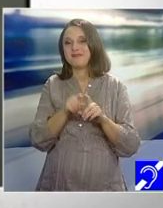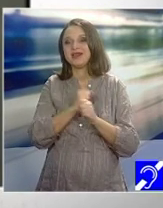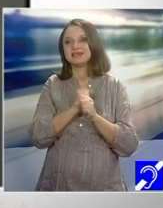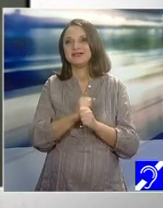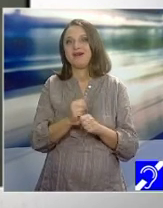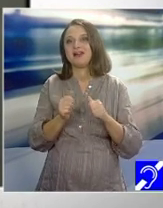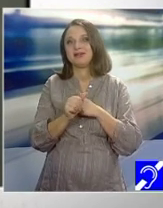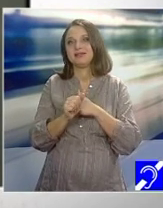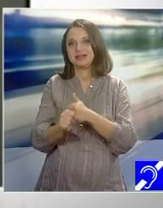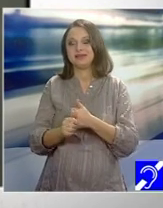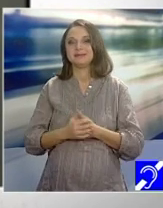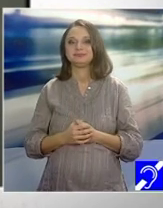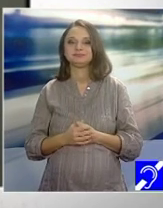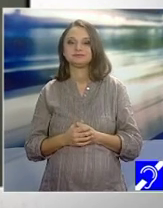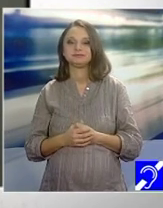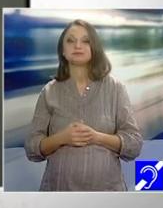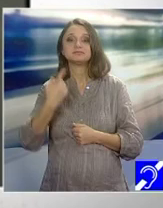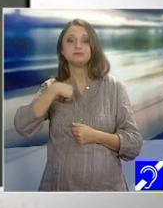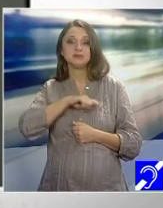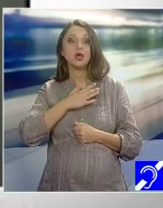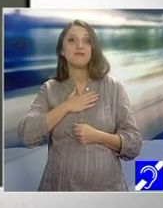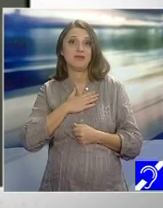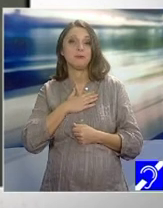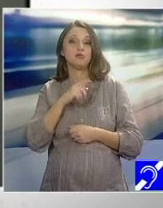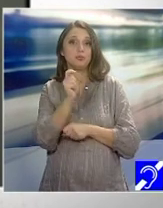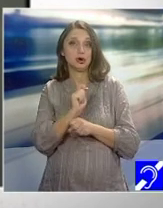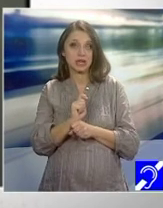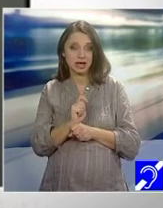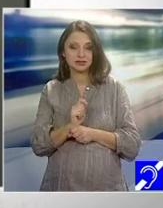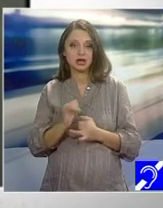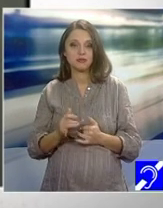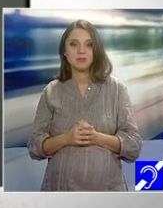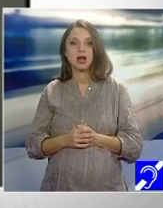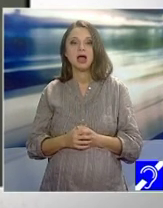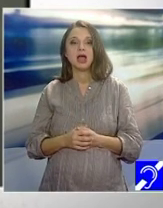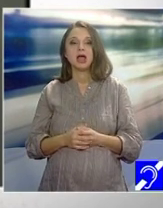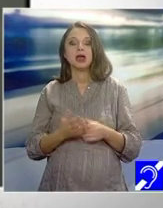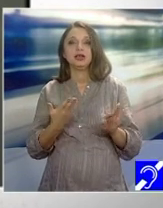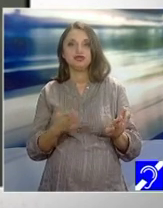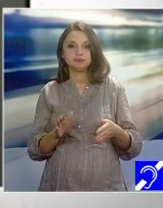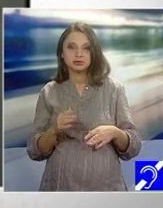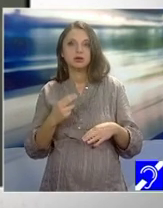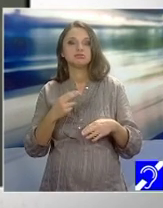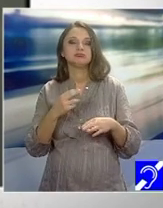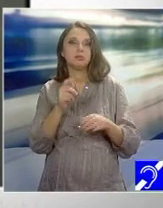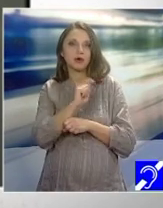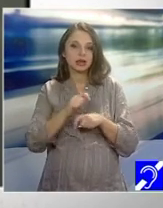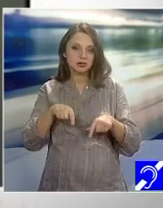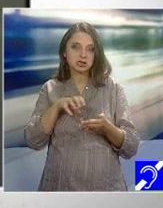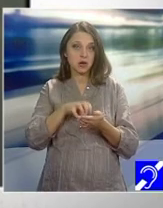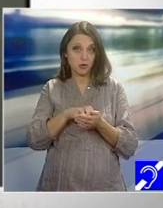spun, noi deja avem un proiect în curs care, pornind de la aceste proiecte locale,